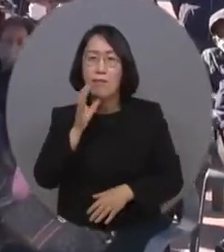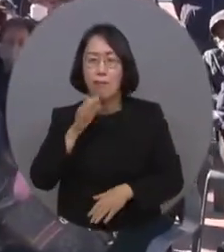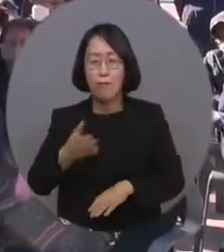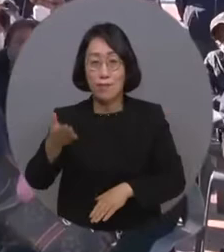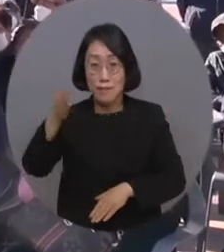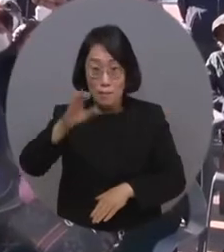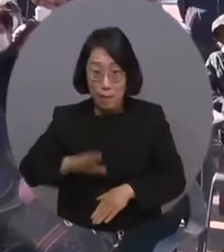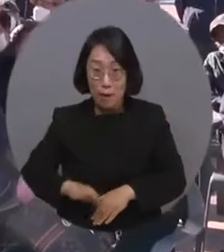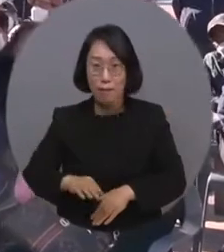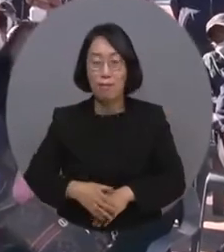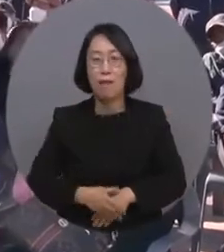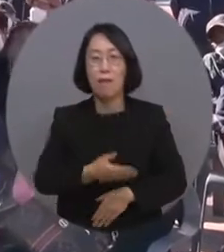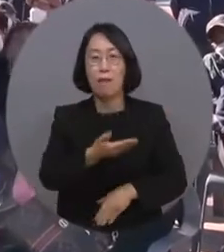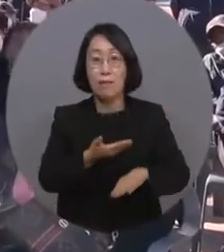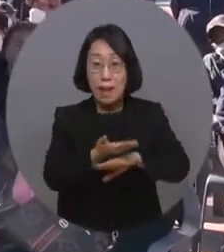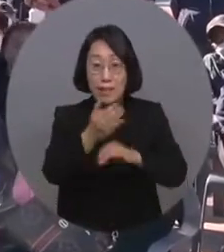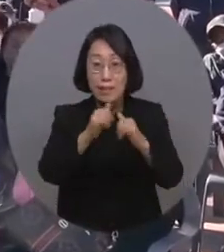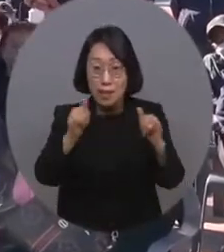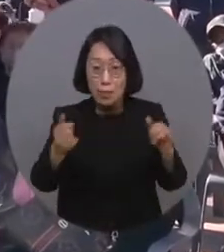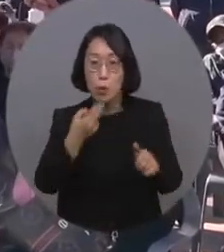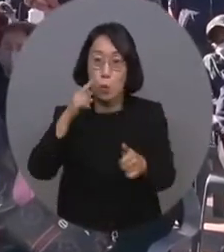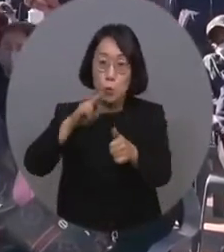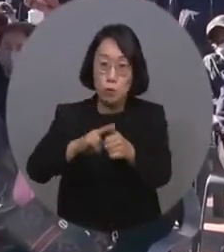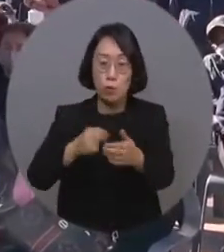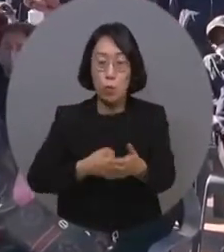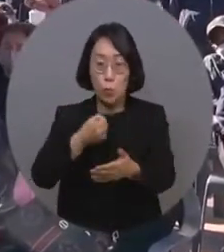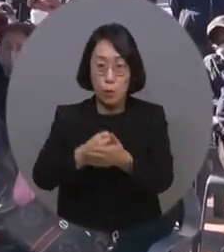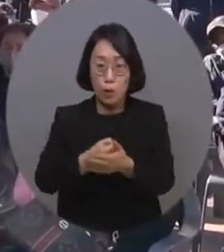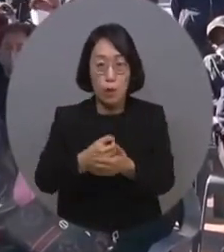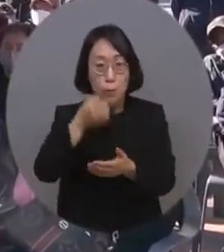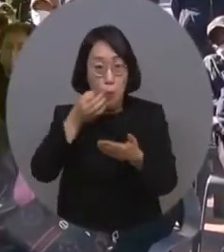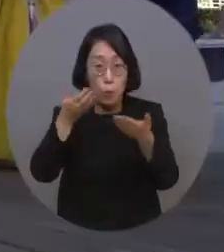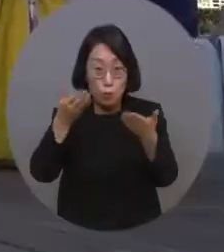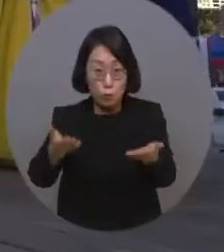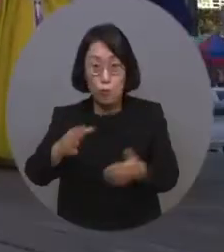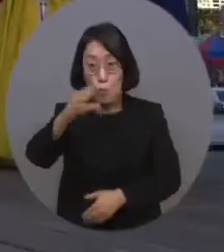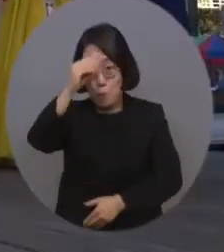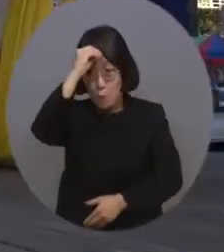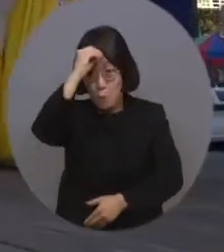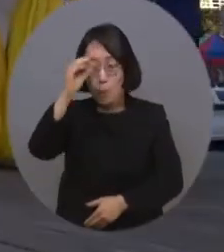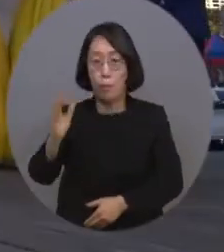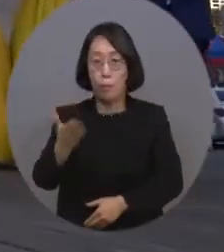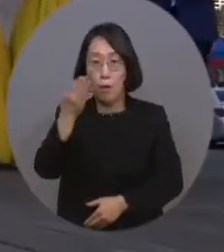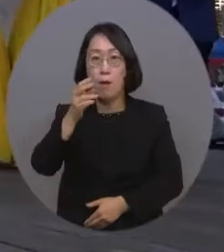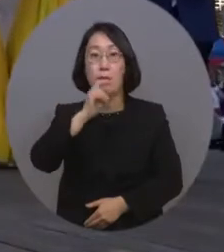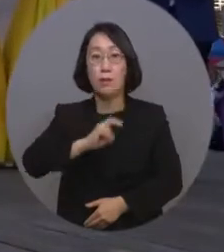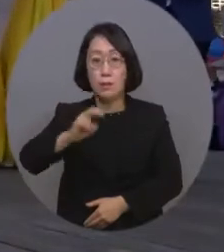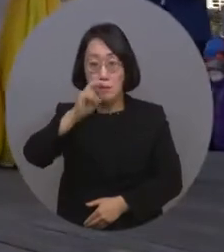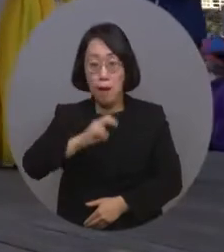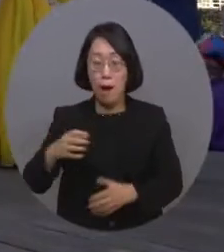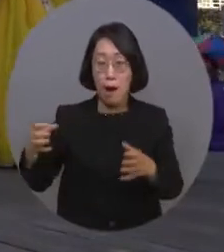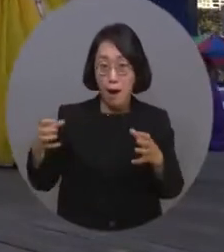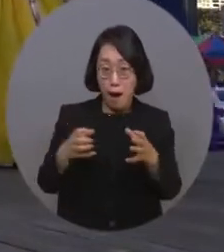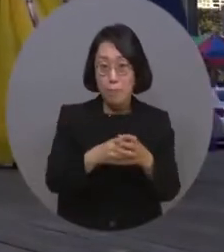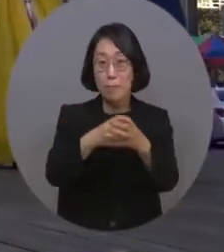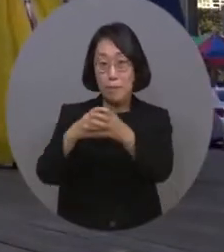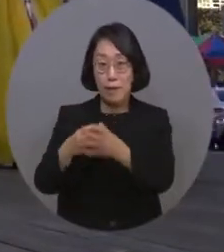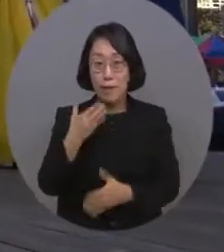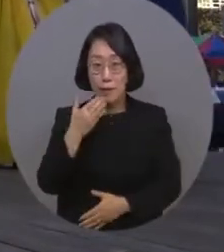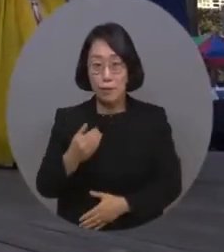많은 어르신들에게 도전할 수 있는 용기를 심어줄 수 있으며 음악으로 어르신과 함께 할 수 있는 시간으로